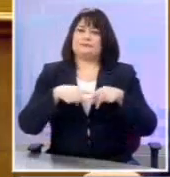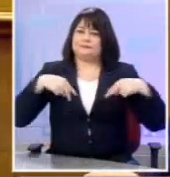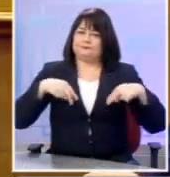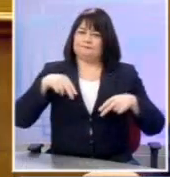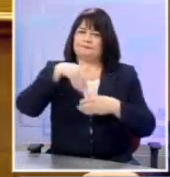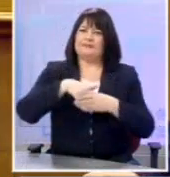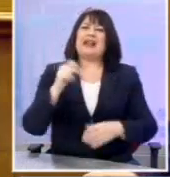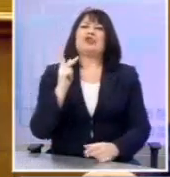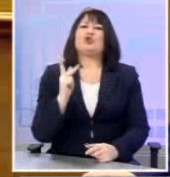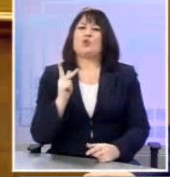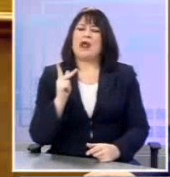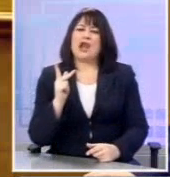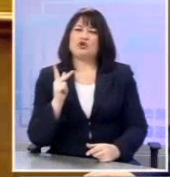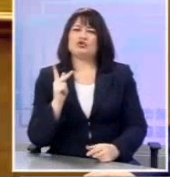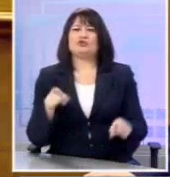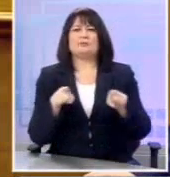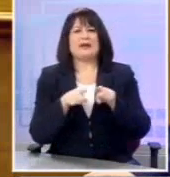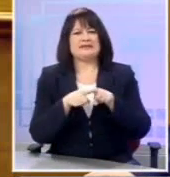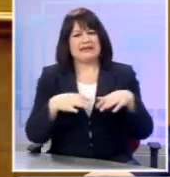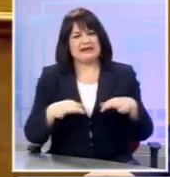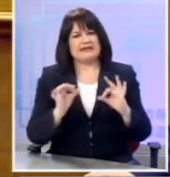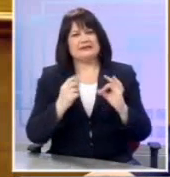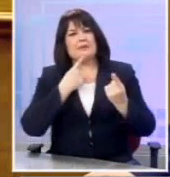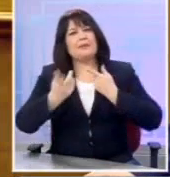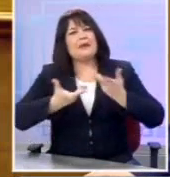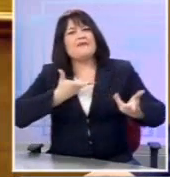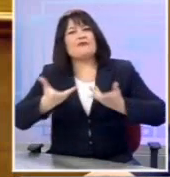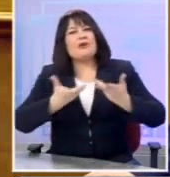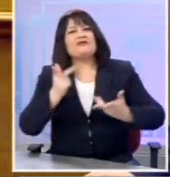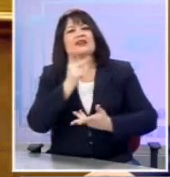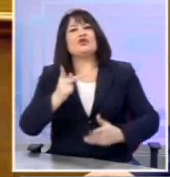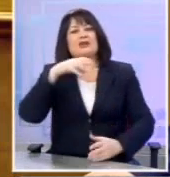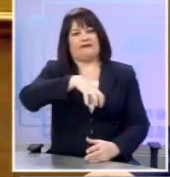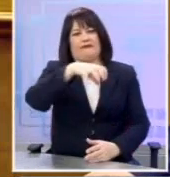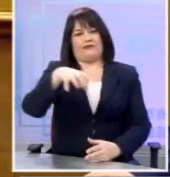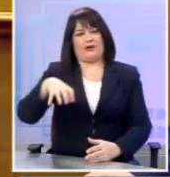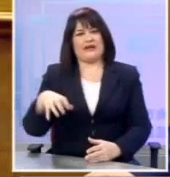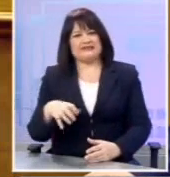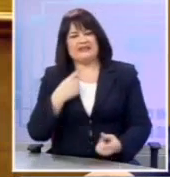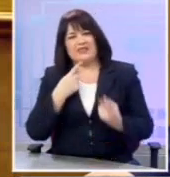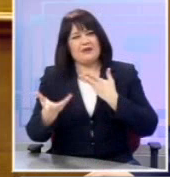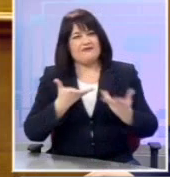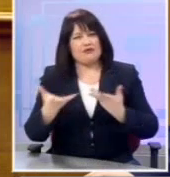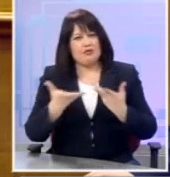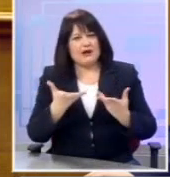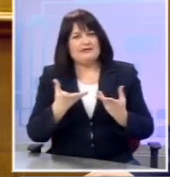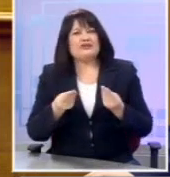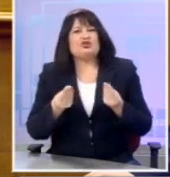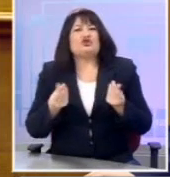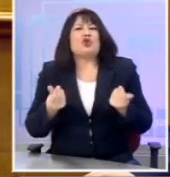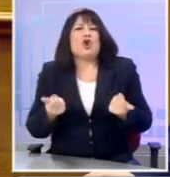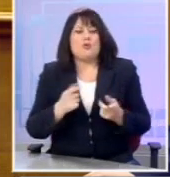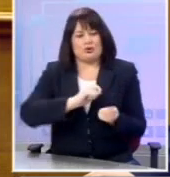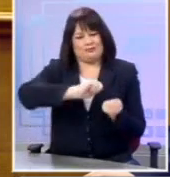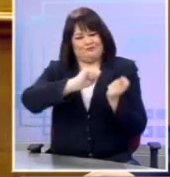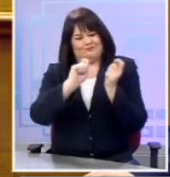Κατρούγκαλο, έχουμε ήδη ξεκινήσει διαβούλευση με κοινωνικούς φορείς για μεθόδους εξομάλυνσης της προσαρμογής